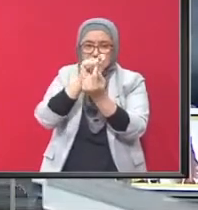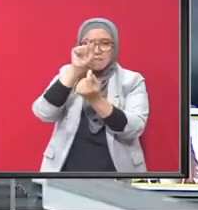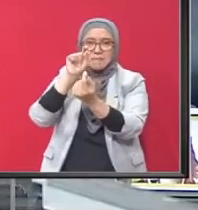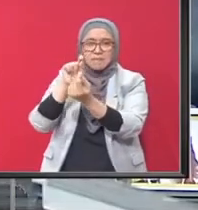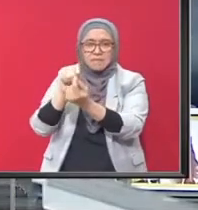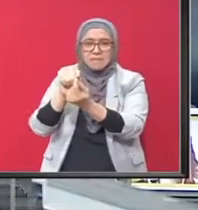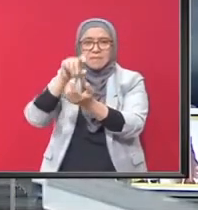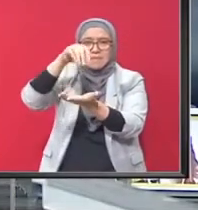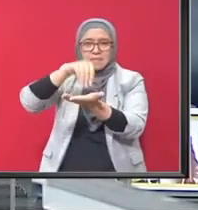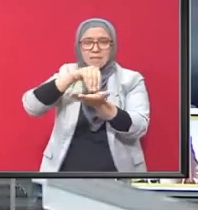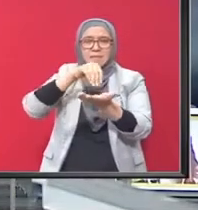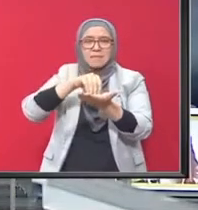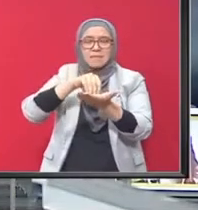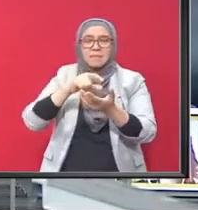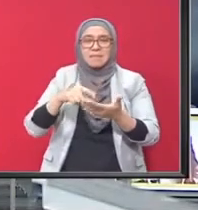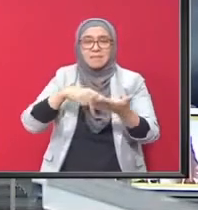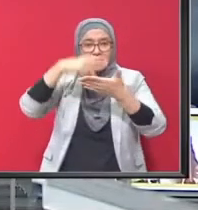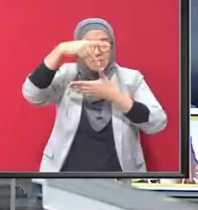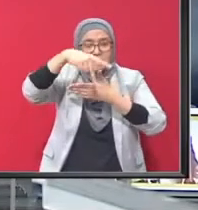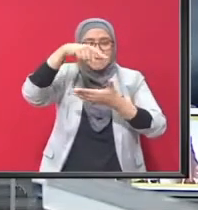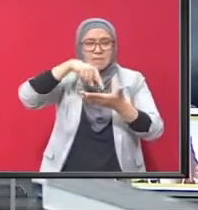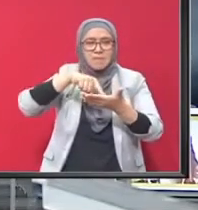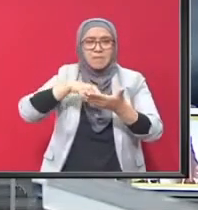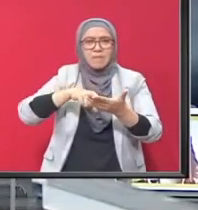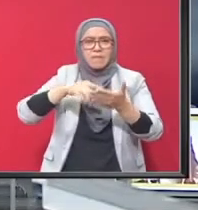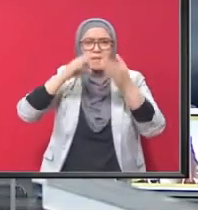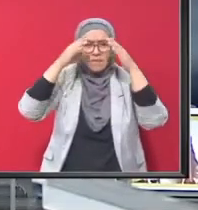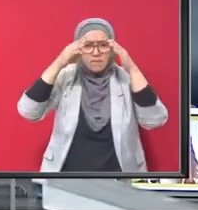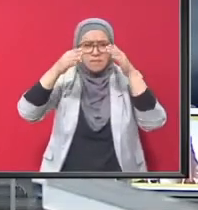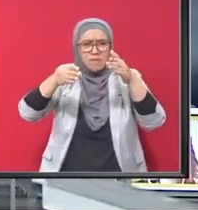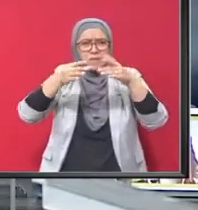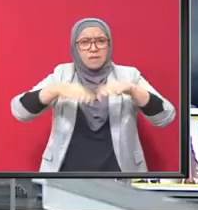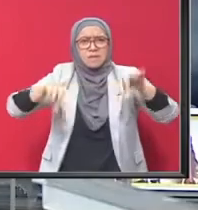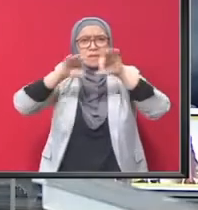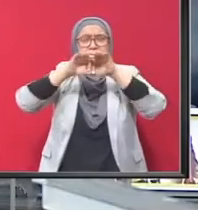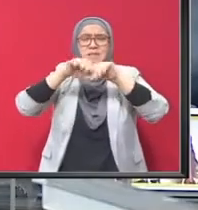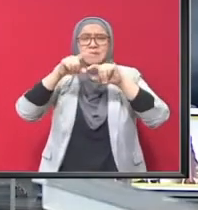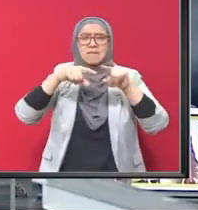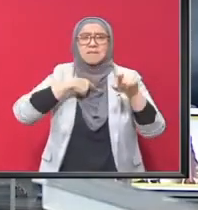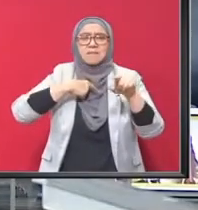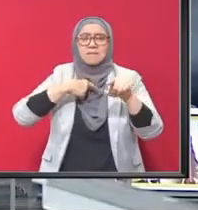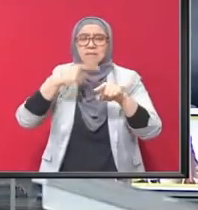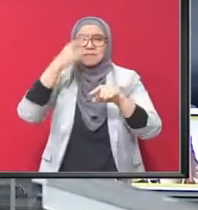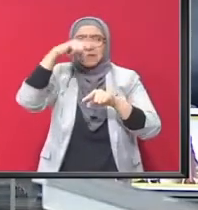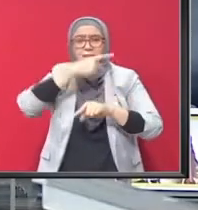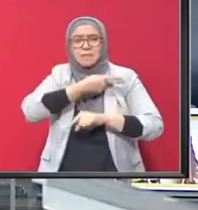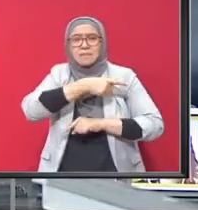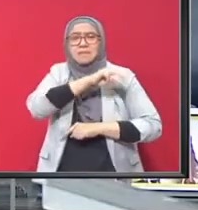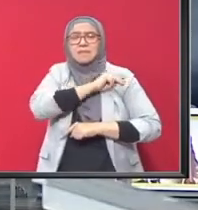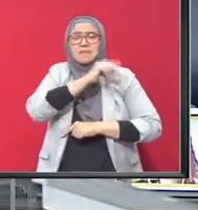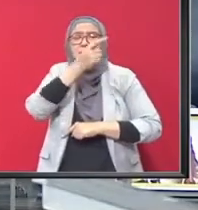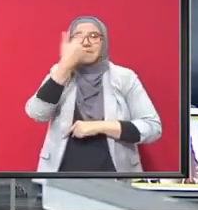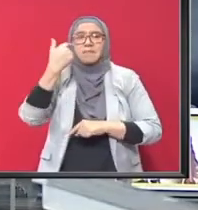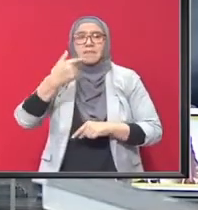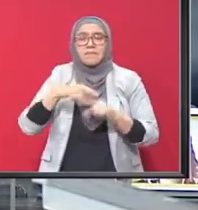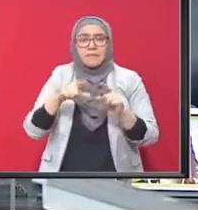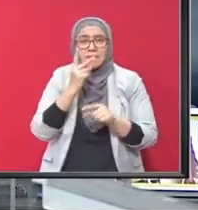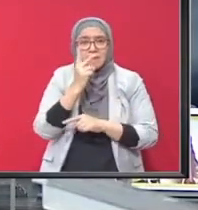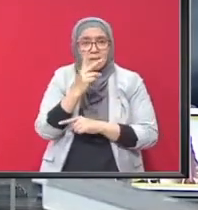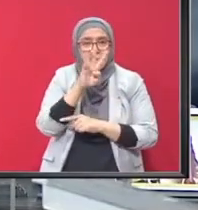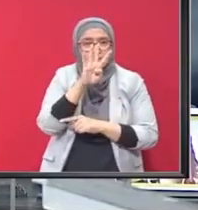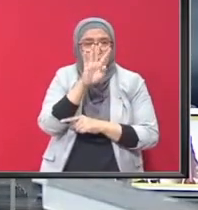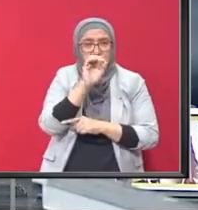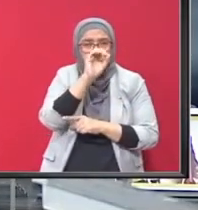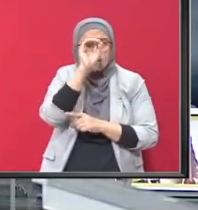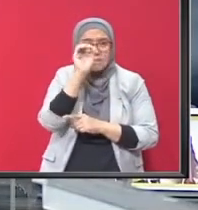program ini adalah merupakan antar Fokus utama pembaharuan Kementerian memandangkan 40 ratus